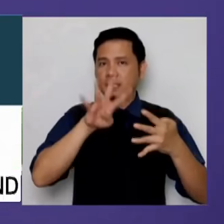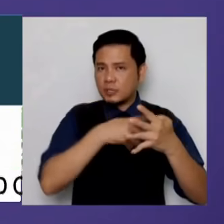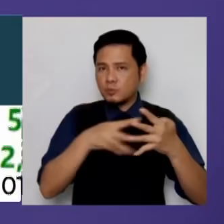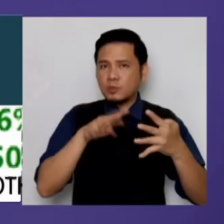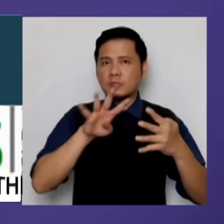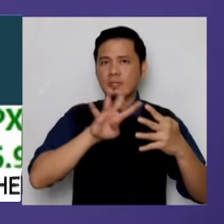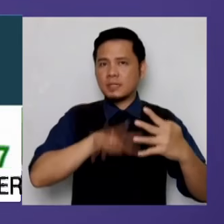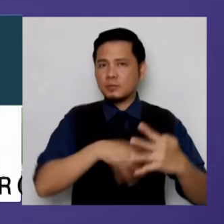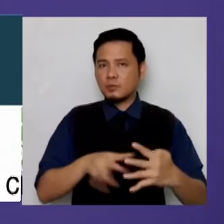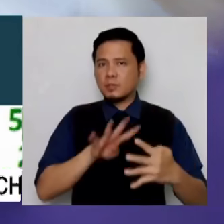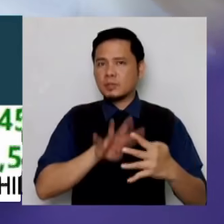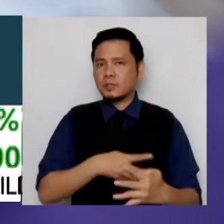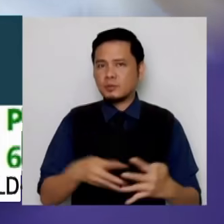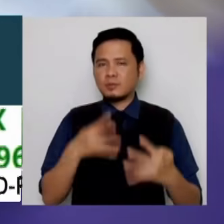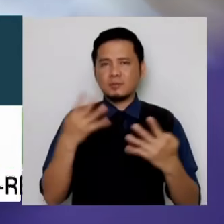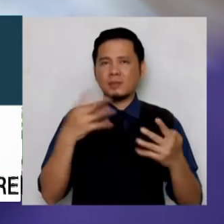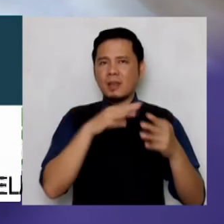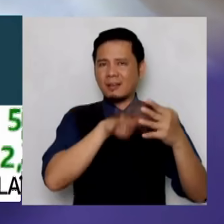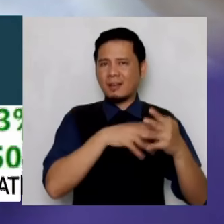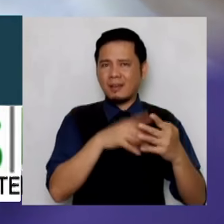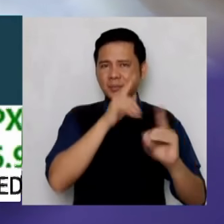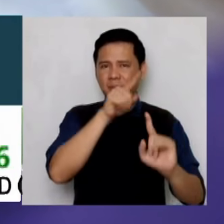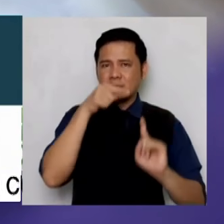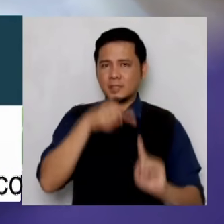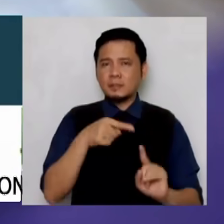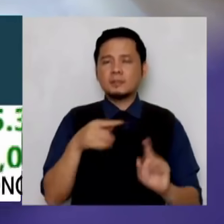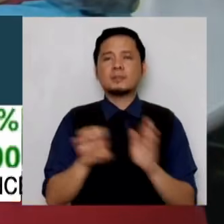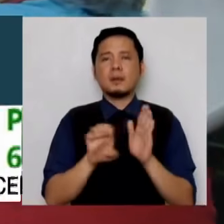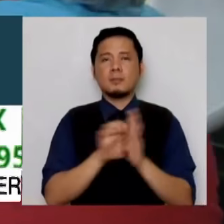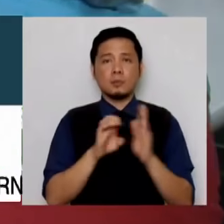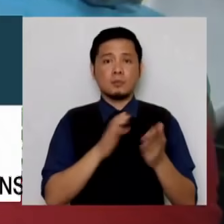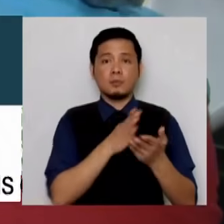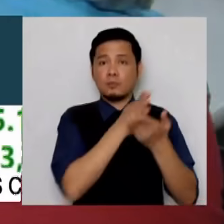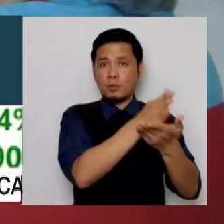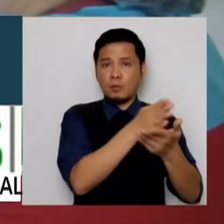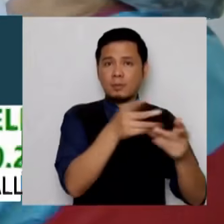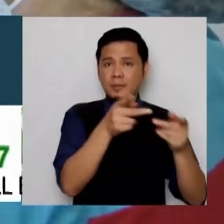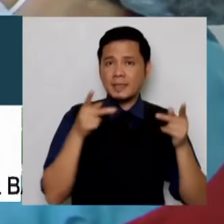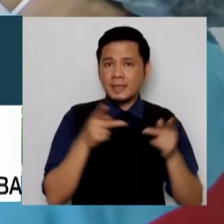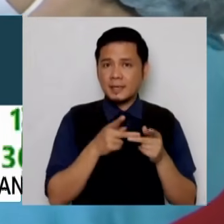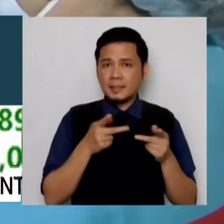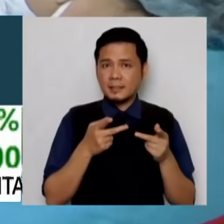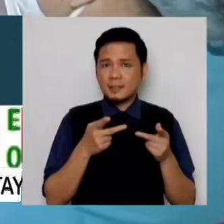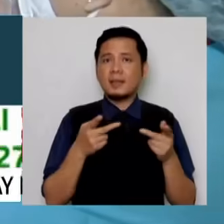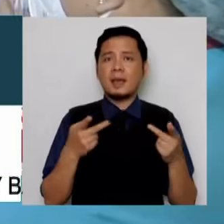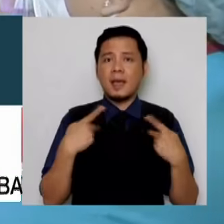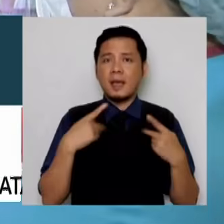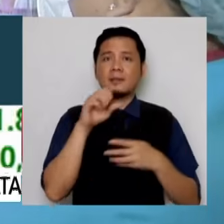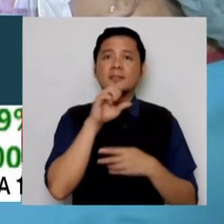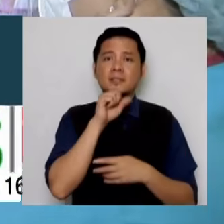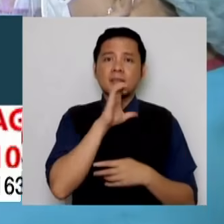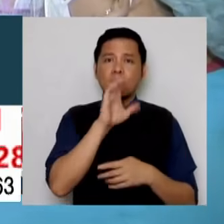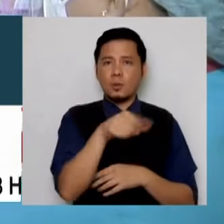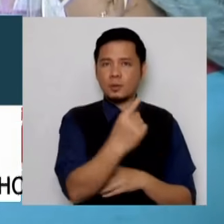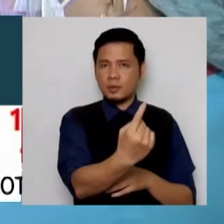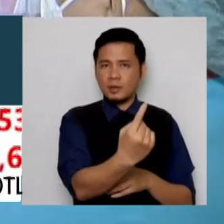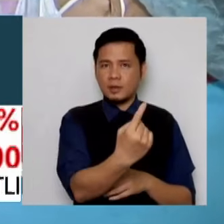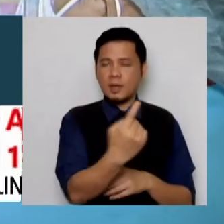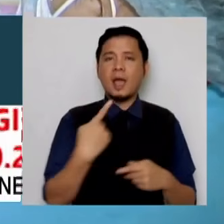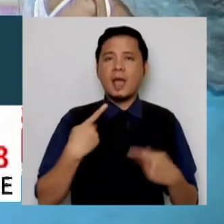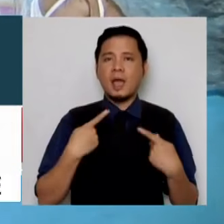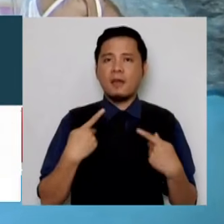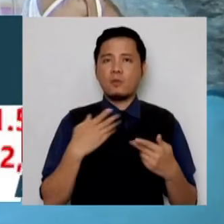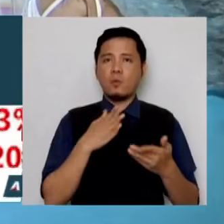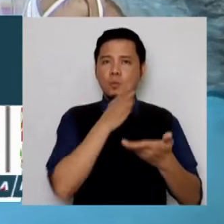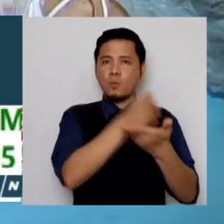ginagawa natin dito sa Navotas eh. Doon okay. sa mga walk-in sites, may walk-in site pang senior citizen lang. May walk-in time